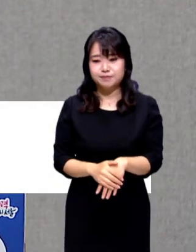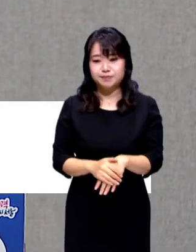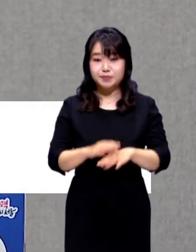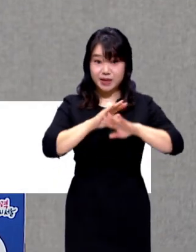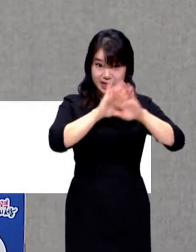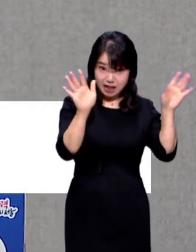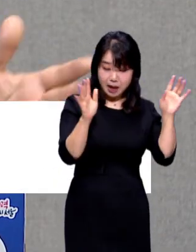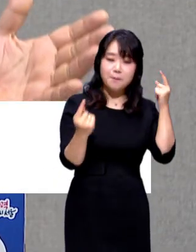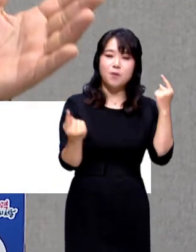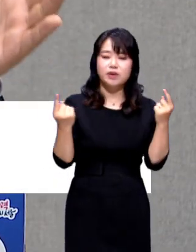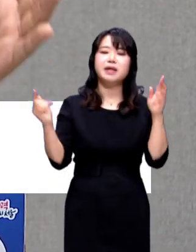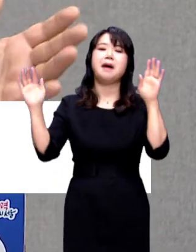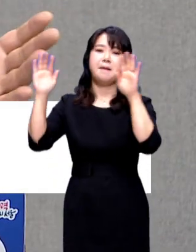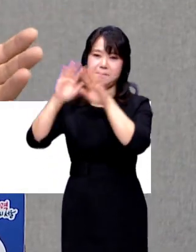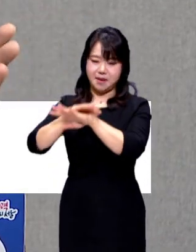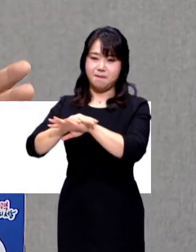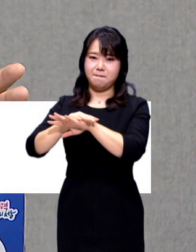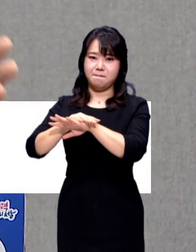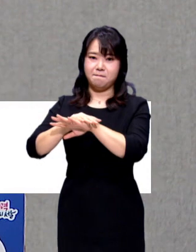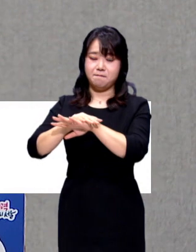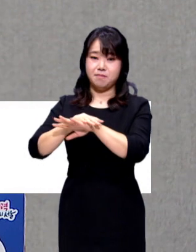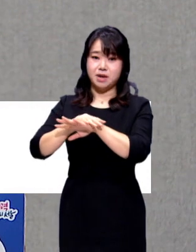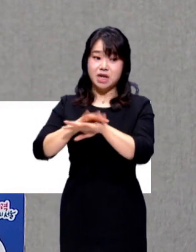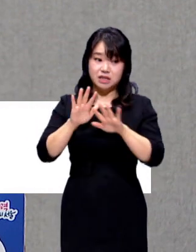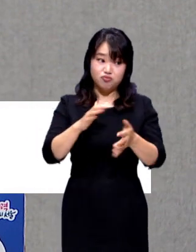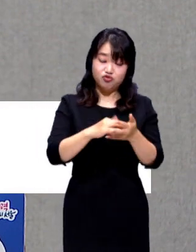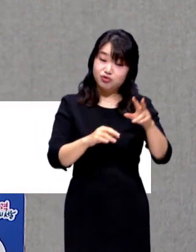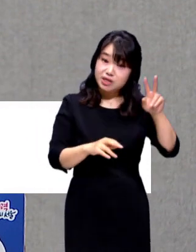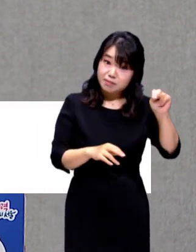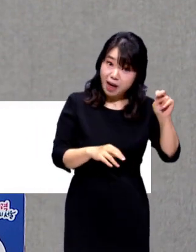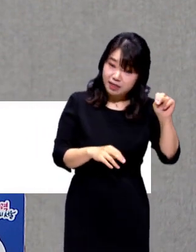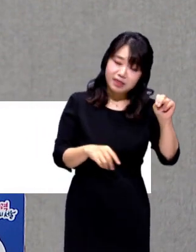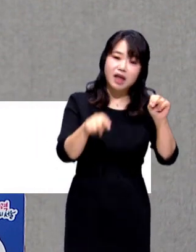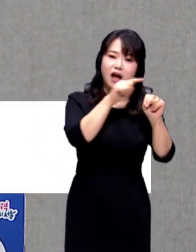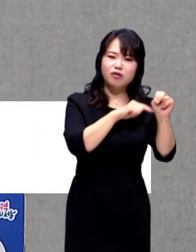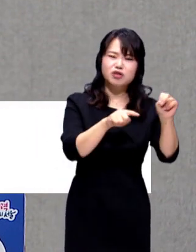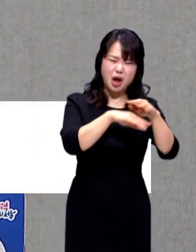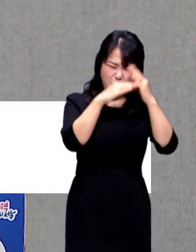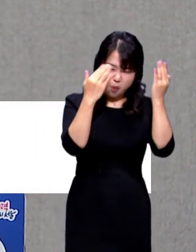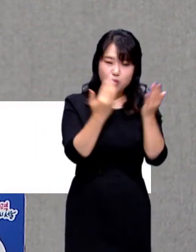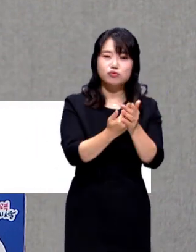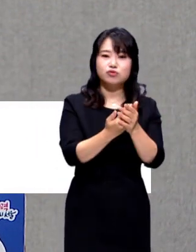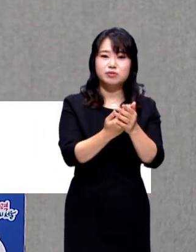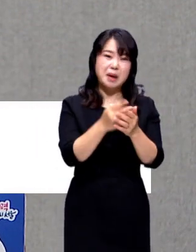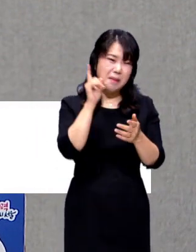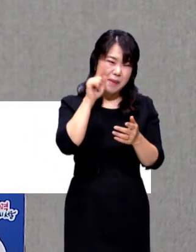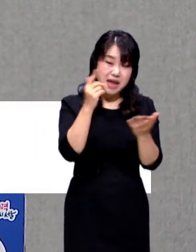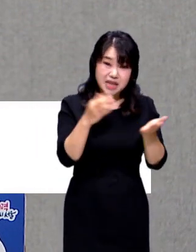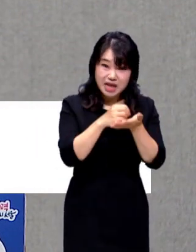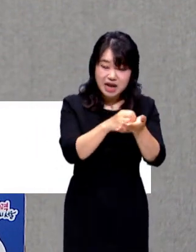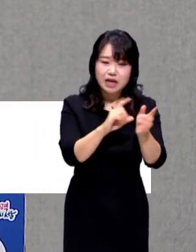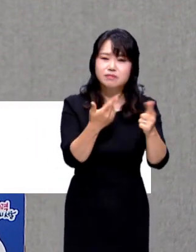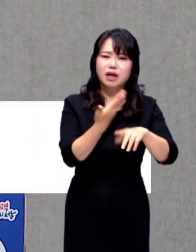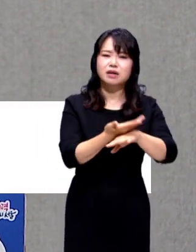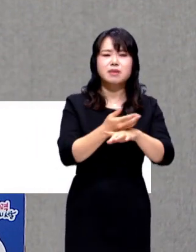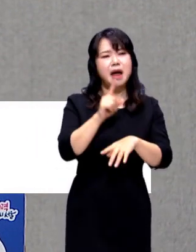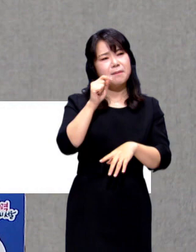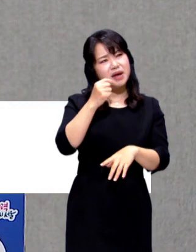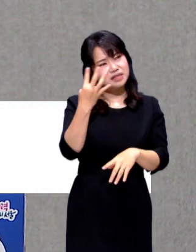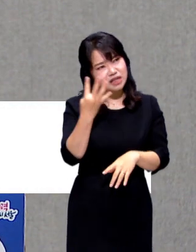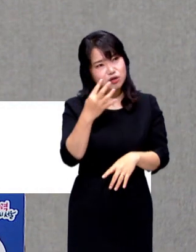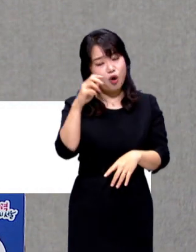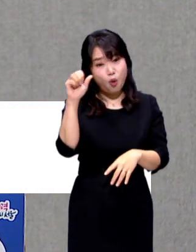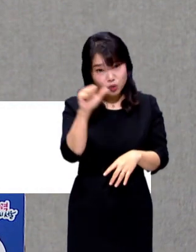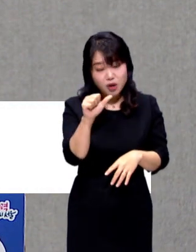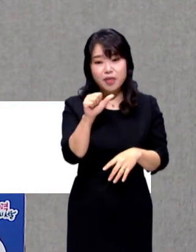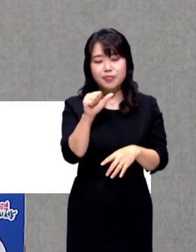주간조보다는 야간조. 그러니까 지금 2만 명이 있는데 이 2만 명이 물론 다 하루에 나오는 건 아니지만 1만 4, 5천 명이나 뭐 이 정도